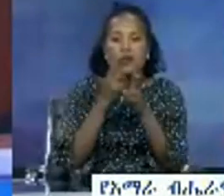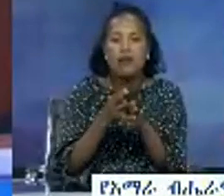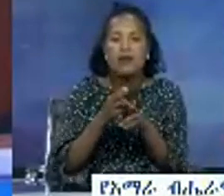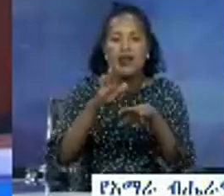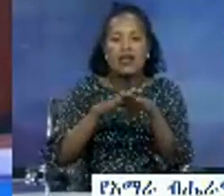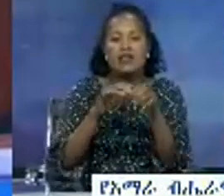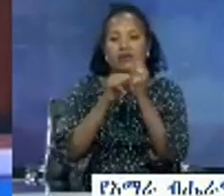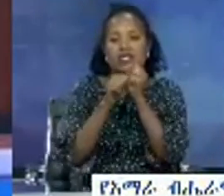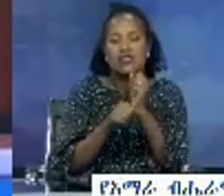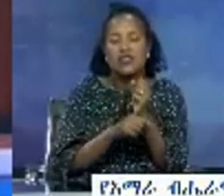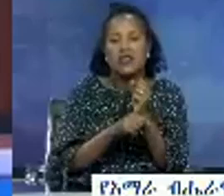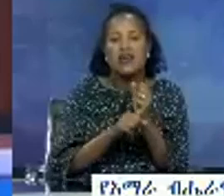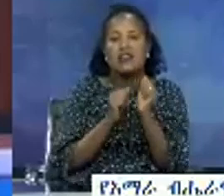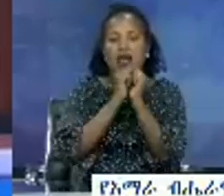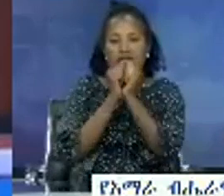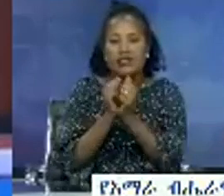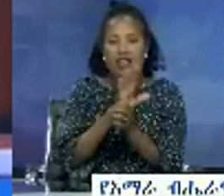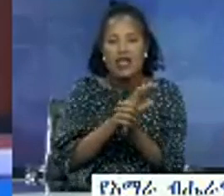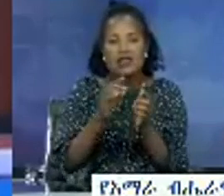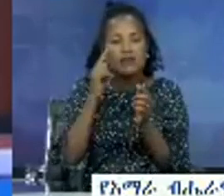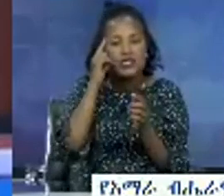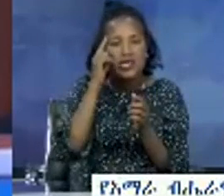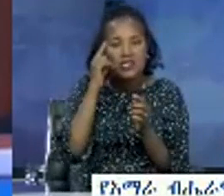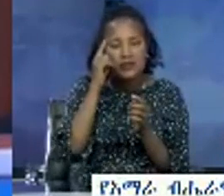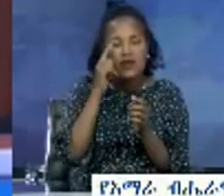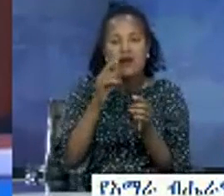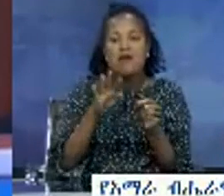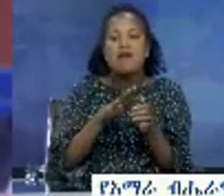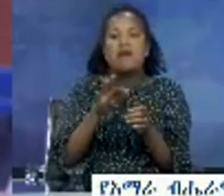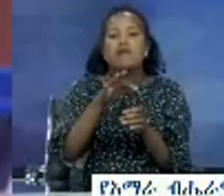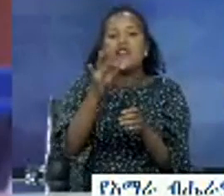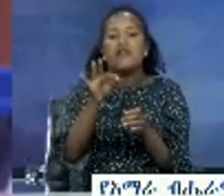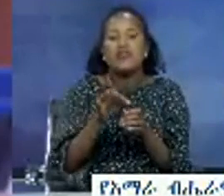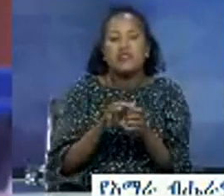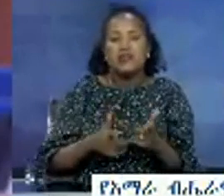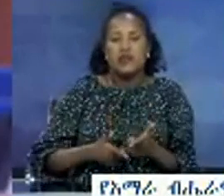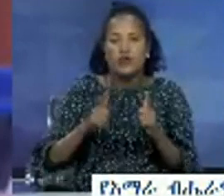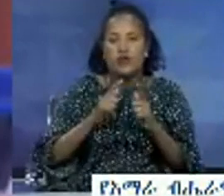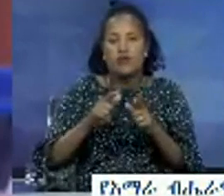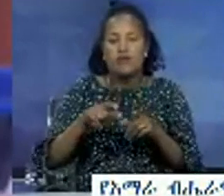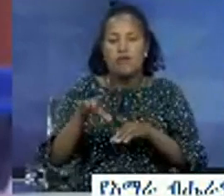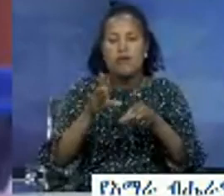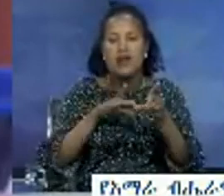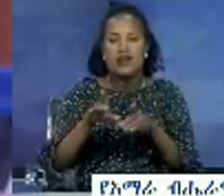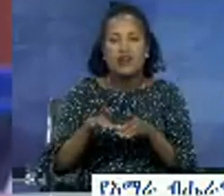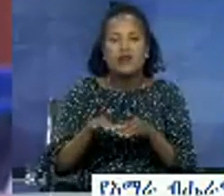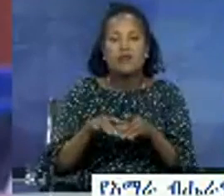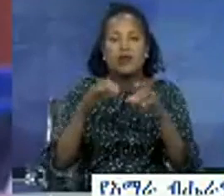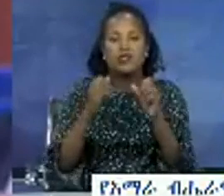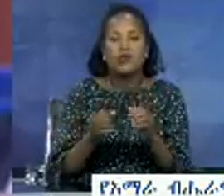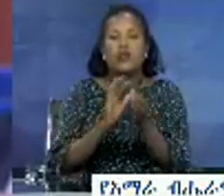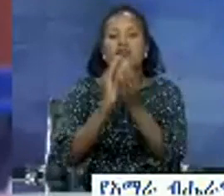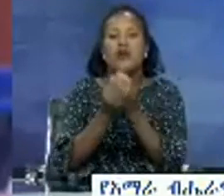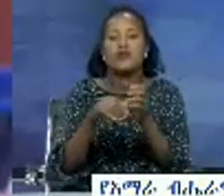የተመሰረተ የአንድነትና የመተሳሰብ መንፈስ እንዲሰፍን ማድረግ የሚያስችል ሁለንተናዊ